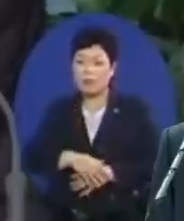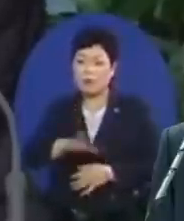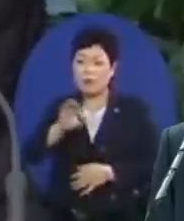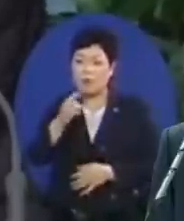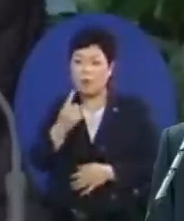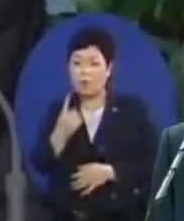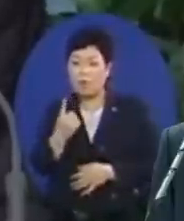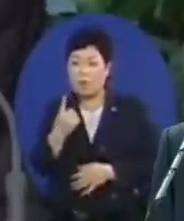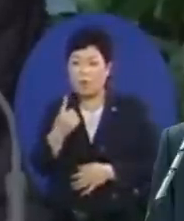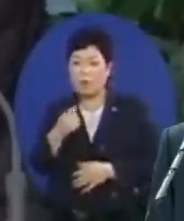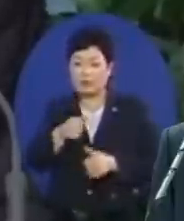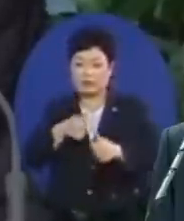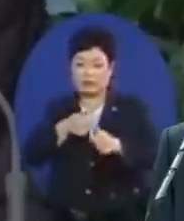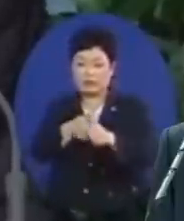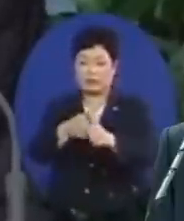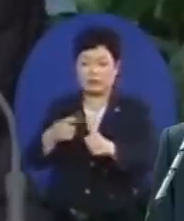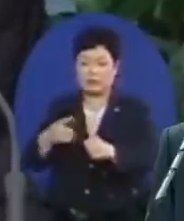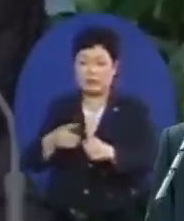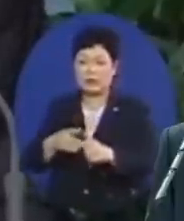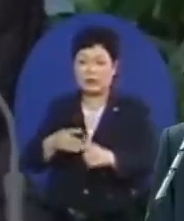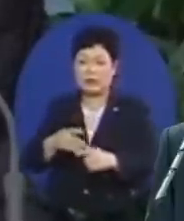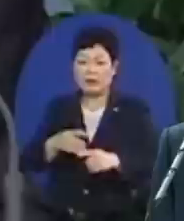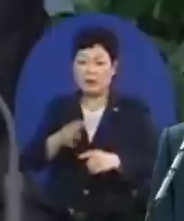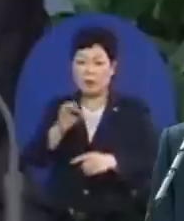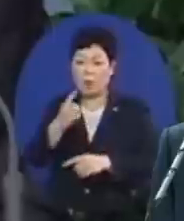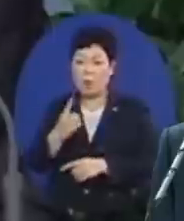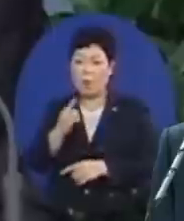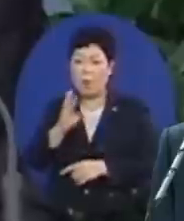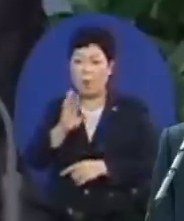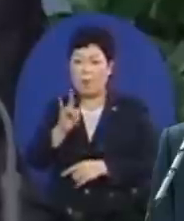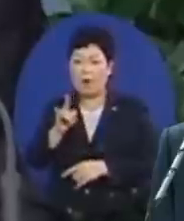오브세션이라고 해서 따라 붙습니다. 한번 따라 말씀해주세요. 오브세션.